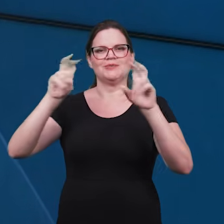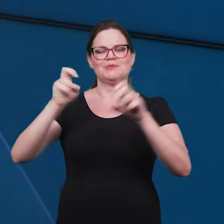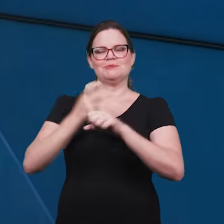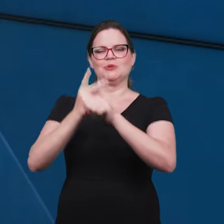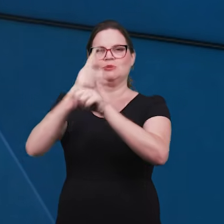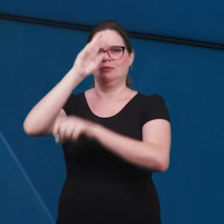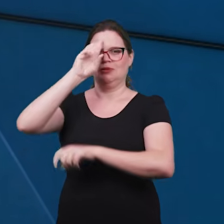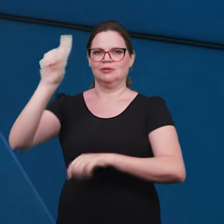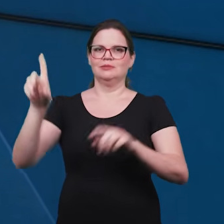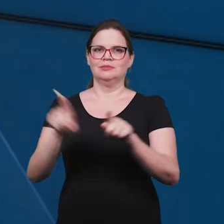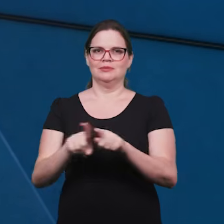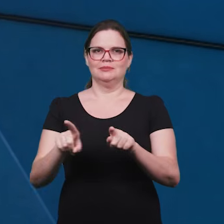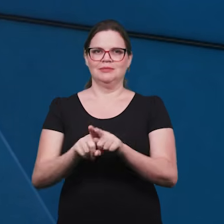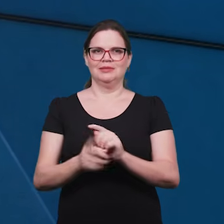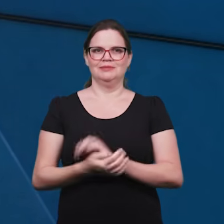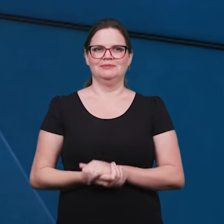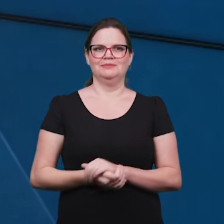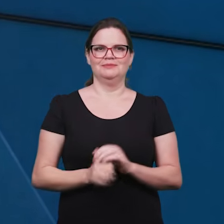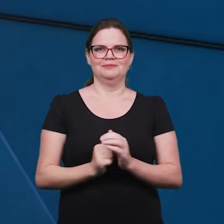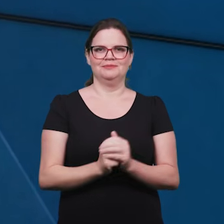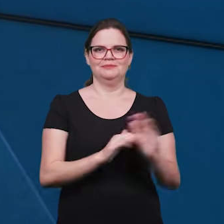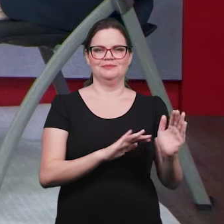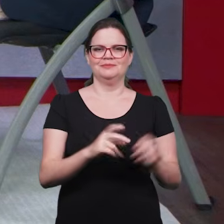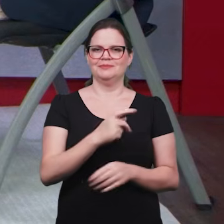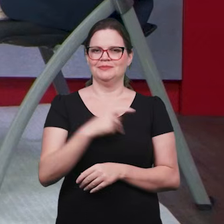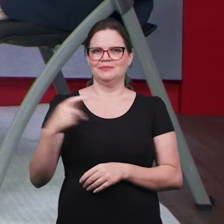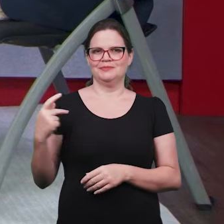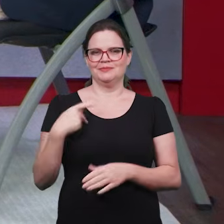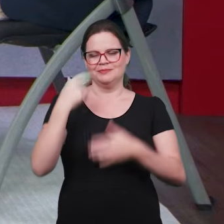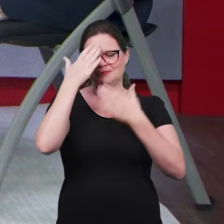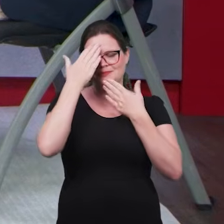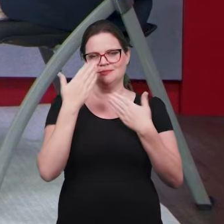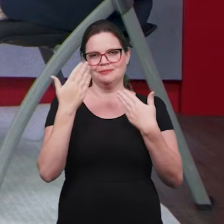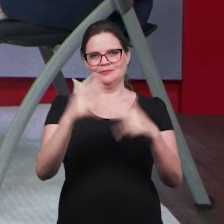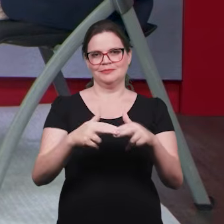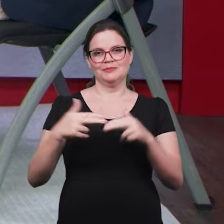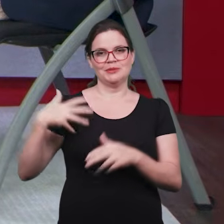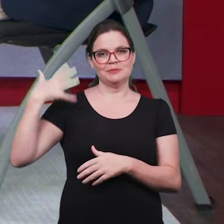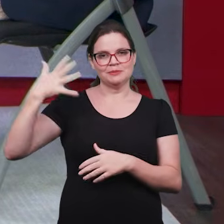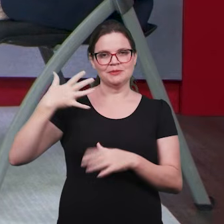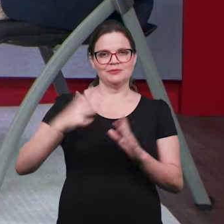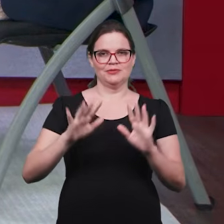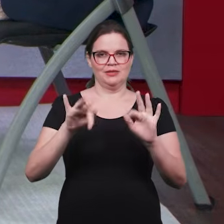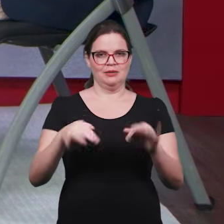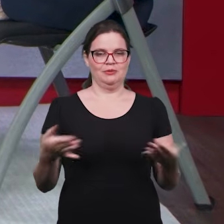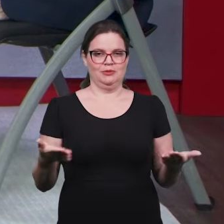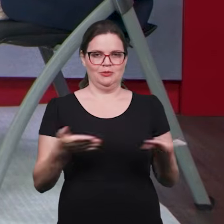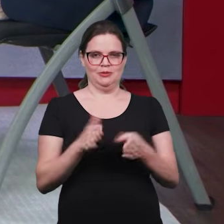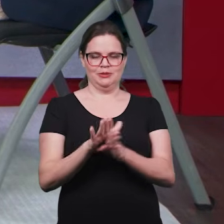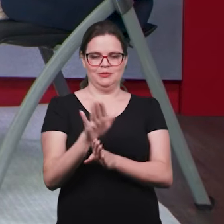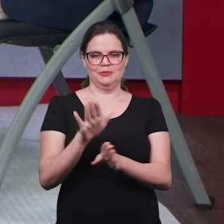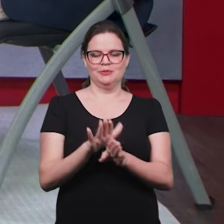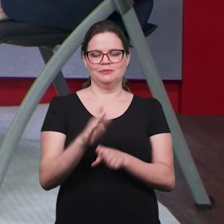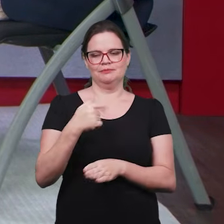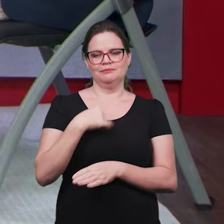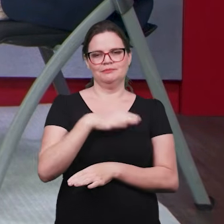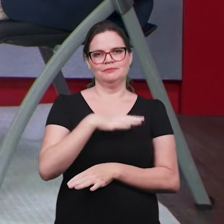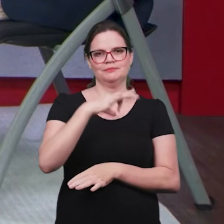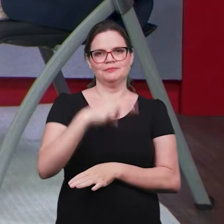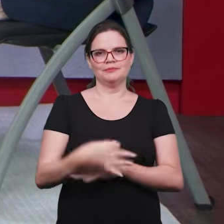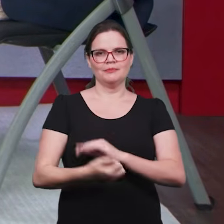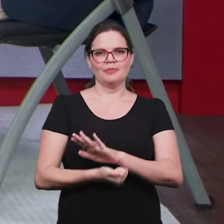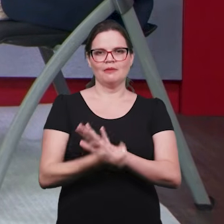agora pensar no Senhor. Это Pastor Elias, obrigada por essa mensagem final.